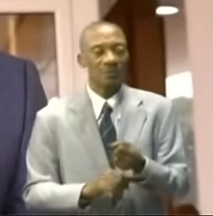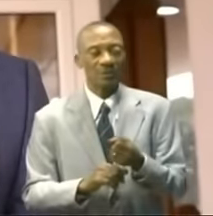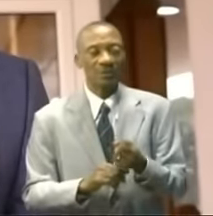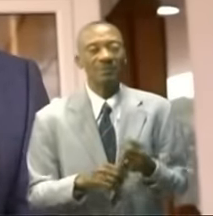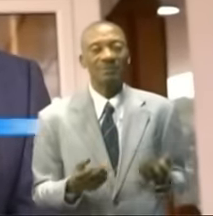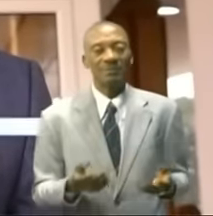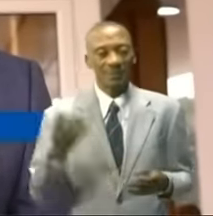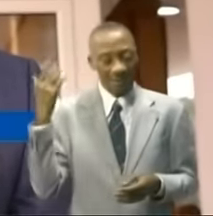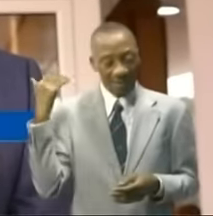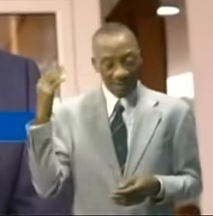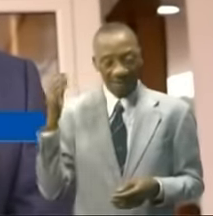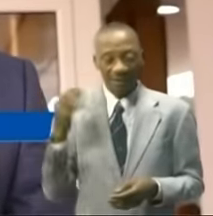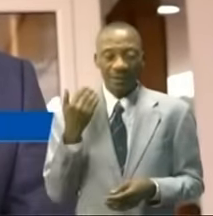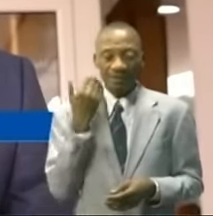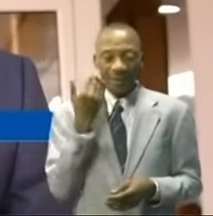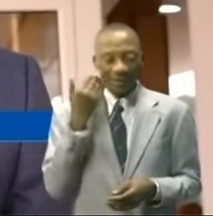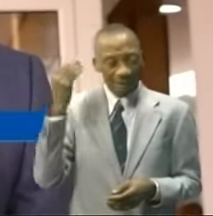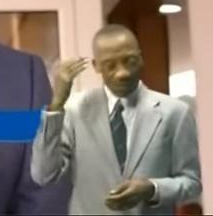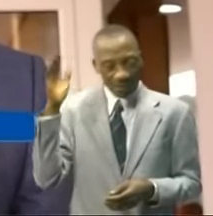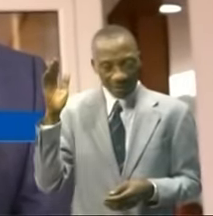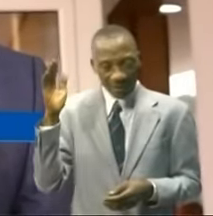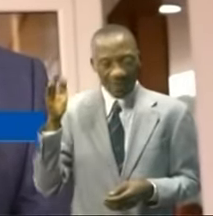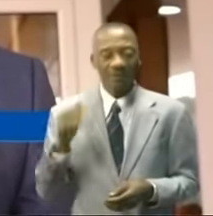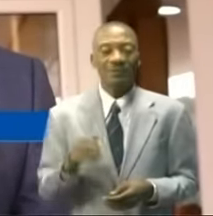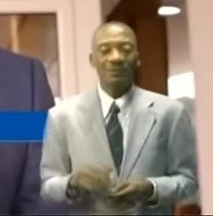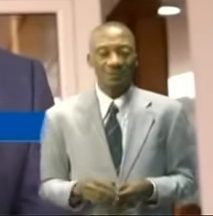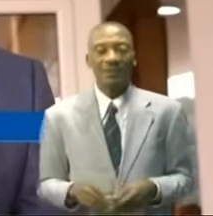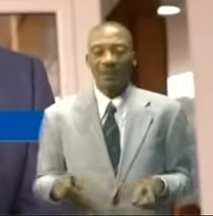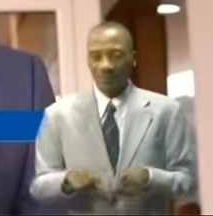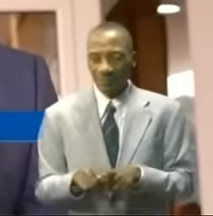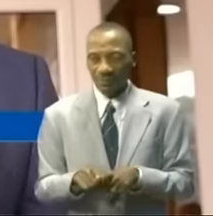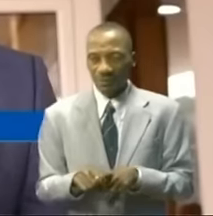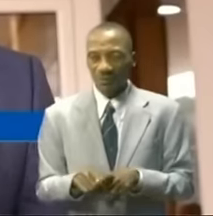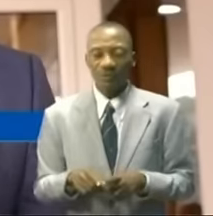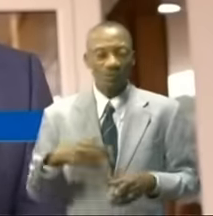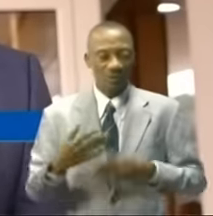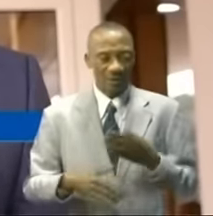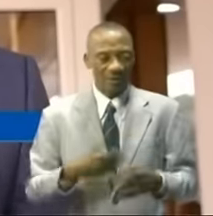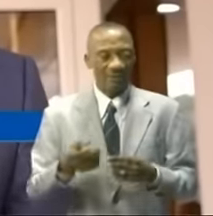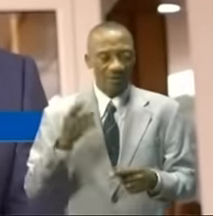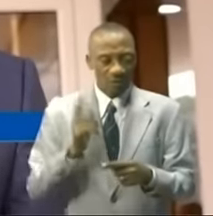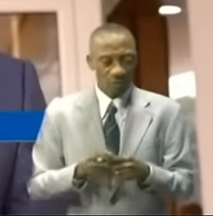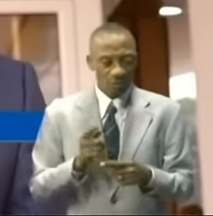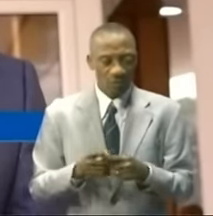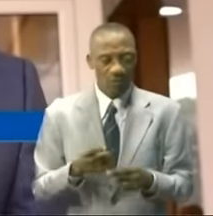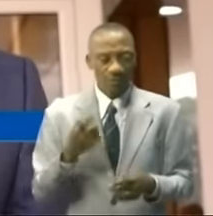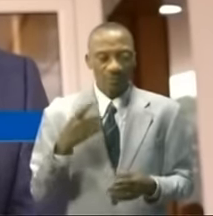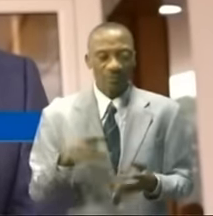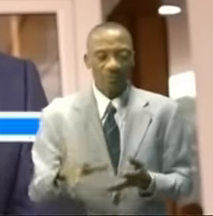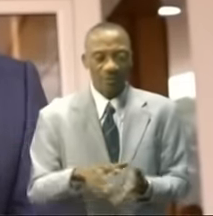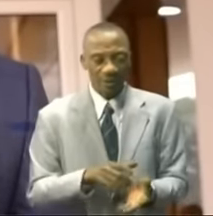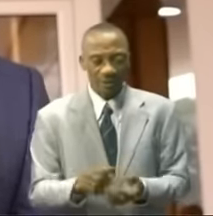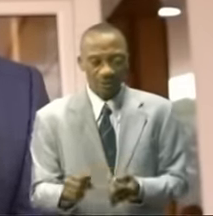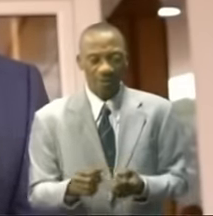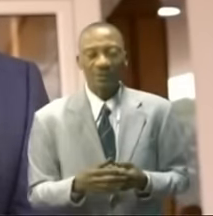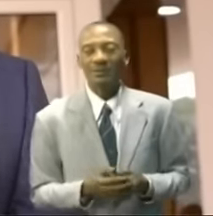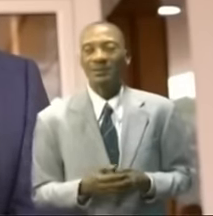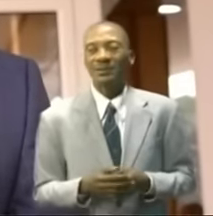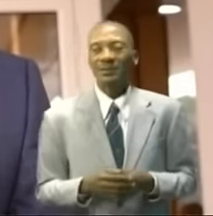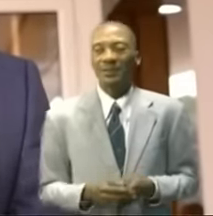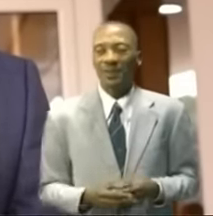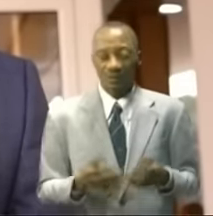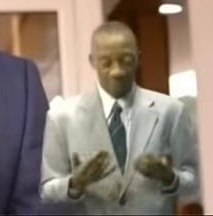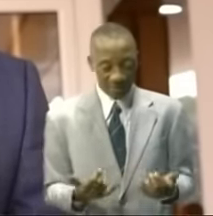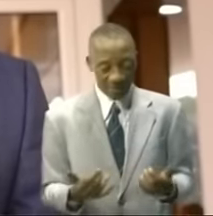et nous avons fait un plan de contingence à l'époque et nous avons contenu et éradiqué Ebola qui était beaucoup